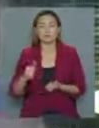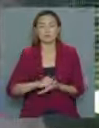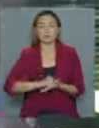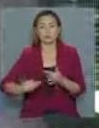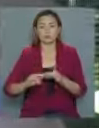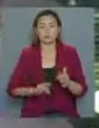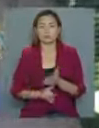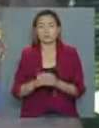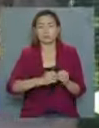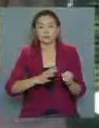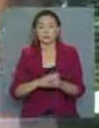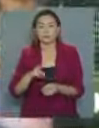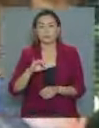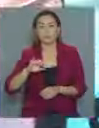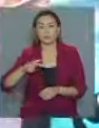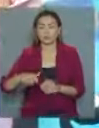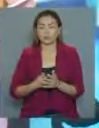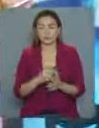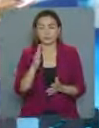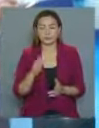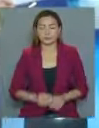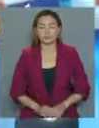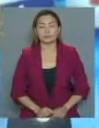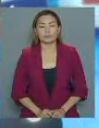құжаттар қабылдау 15 маусымға дейін жалғасады.